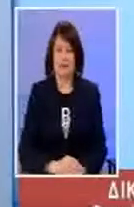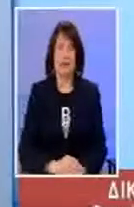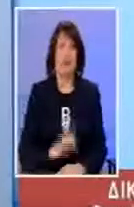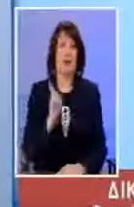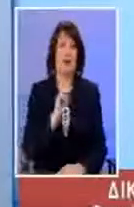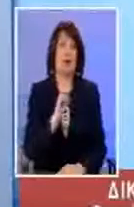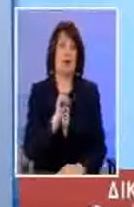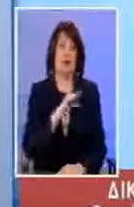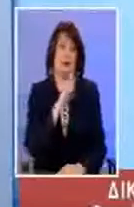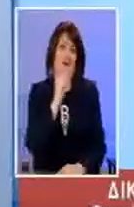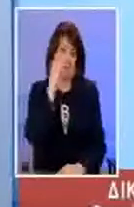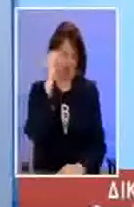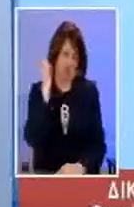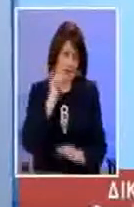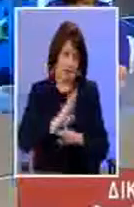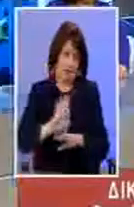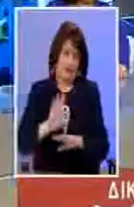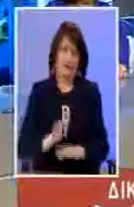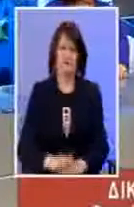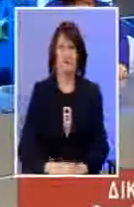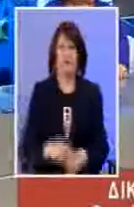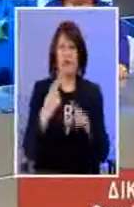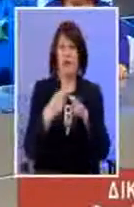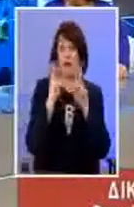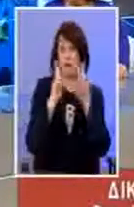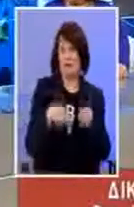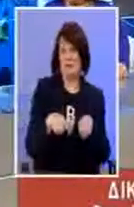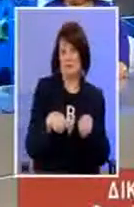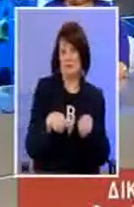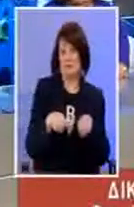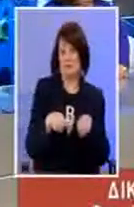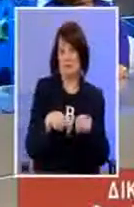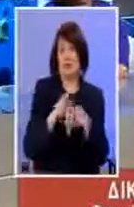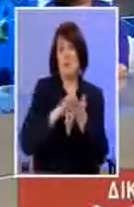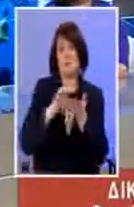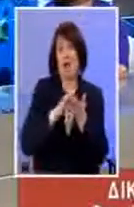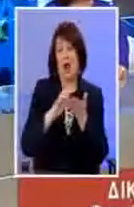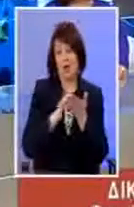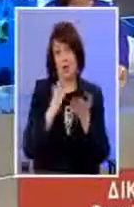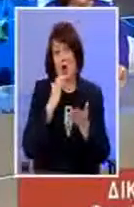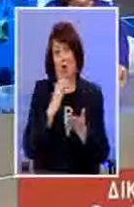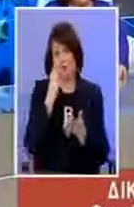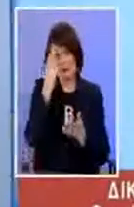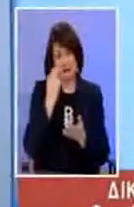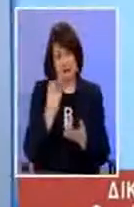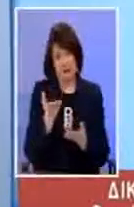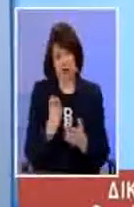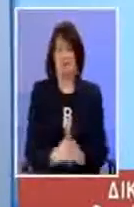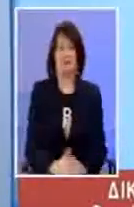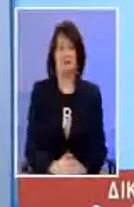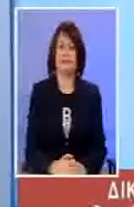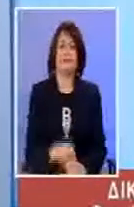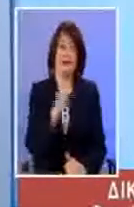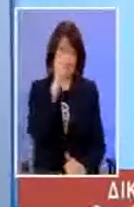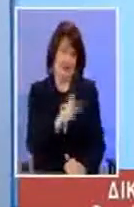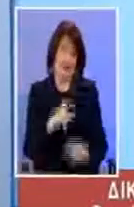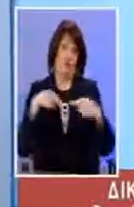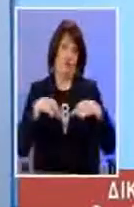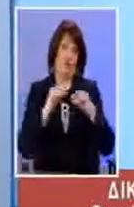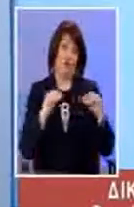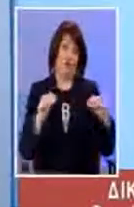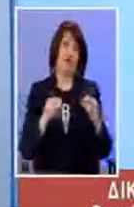εγκαταλείπουμε. Και αφού αναγνωρίσαμε ως επίσημη την... Βεβαίως, να το πούμε ότι επί δική σας υπουργίας έγινε αναγνώριση